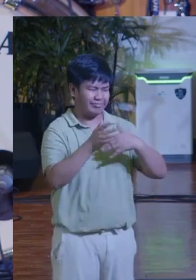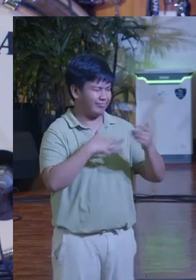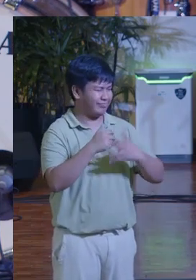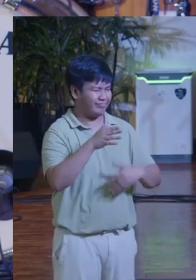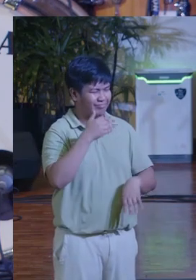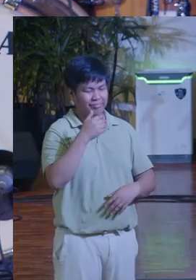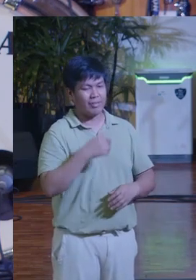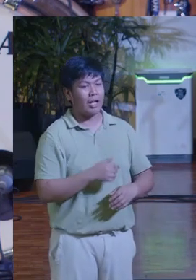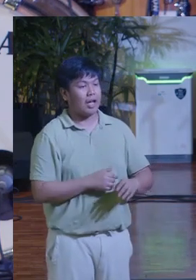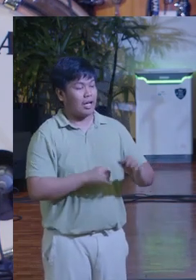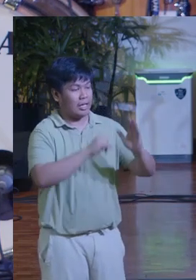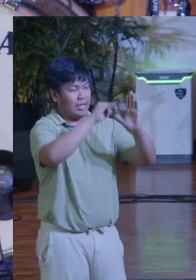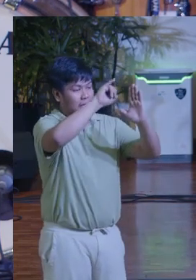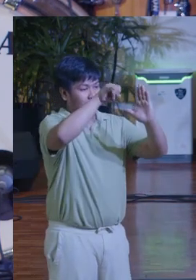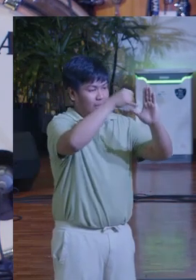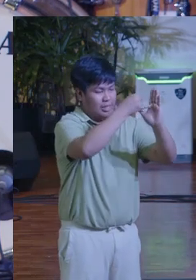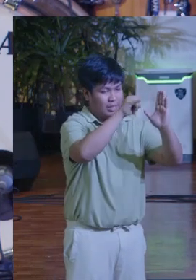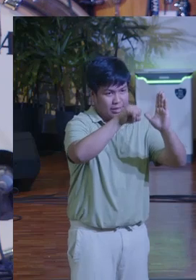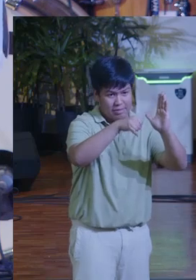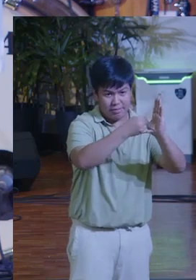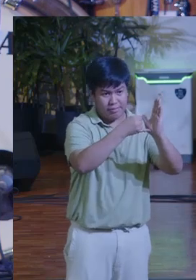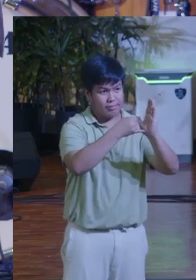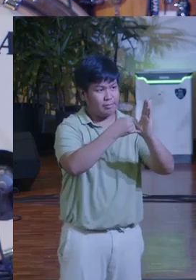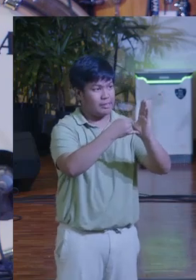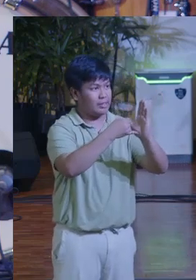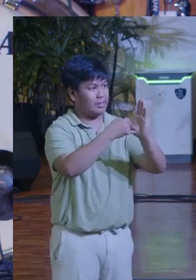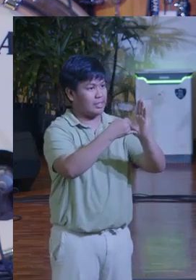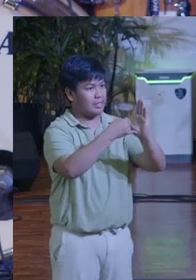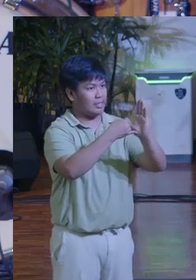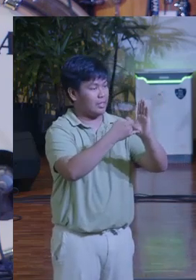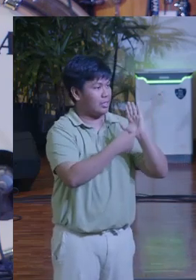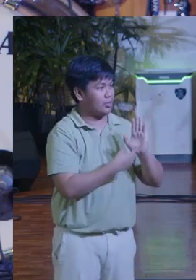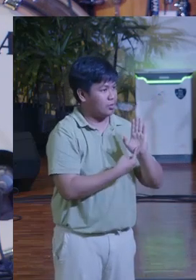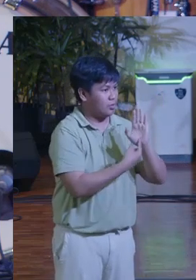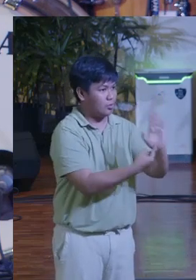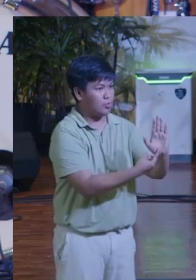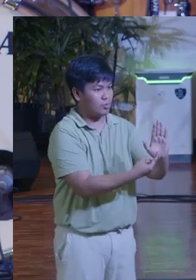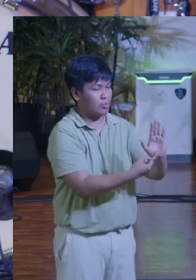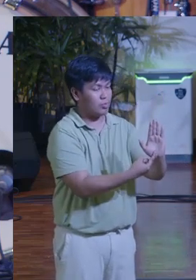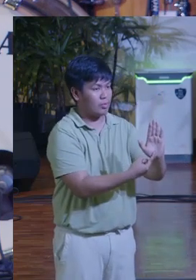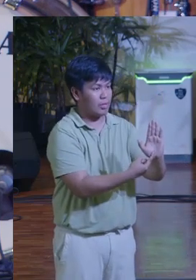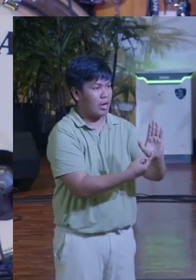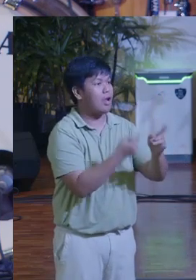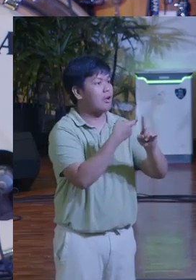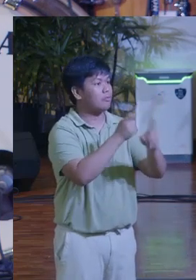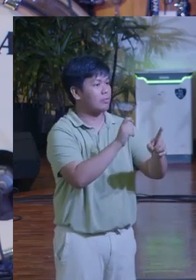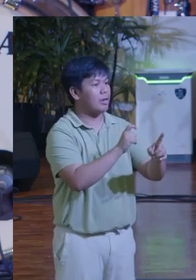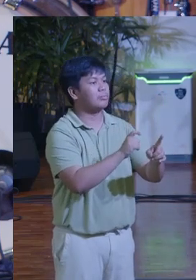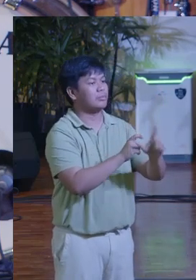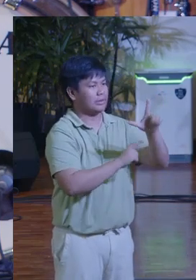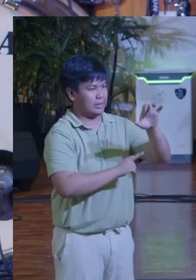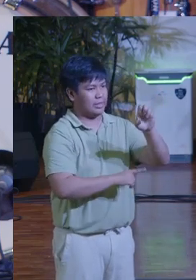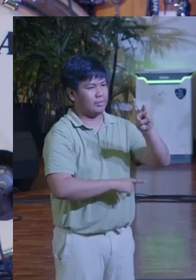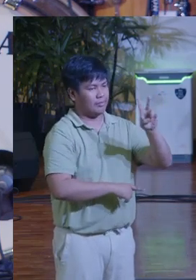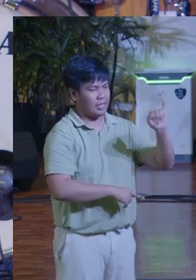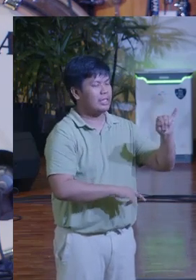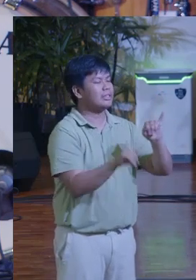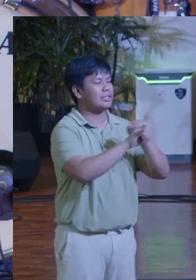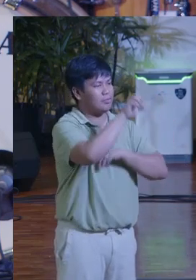Jochebed. So ang ibig sabihin nito, siya ay galing sa linya ni